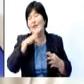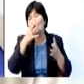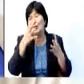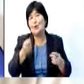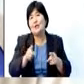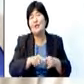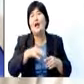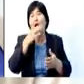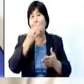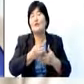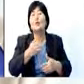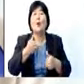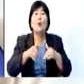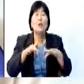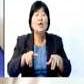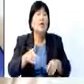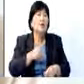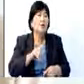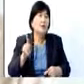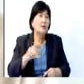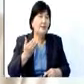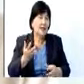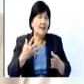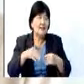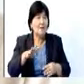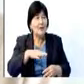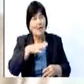со всей серьезностью и ответственностью к конкурсу. Хочется, чтобы таких семей было много.